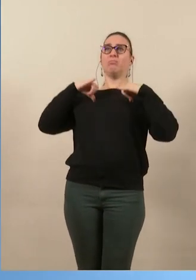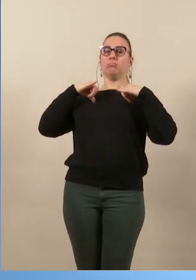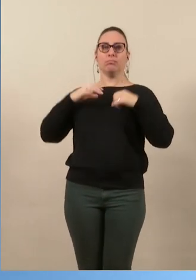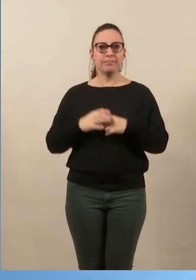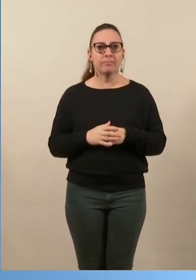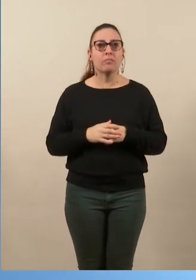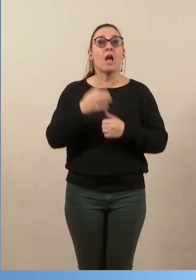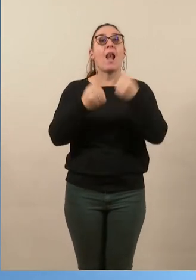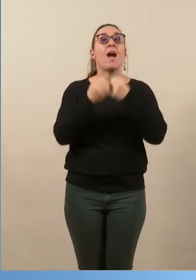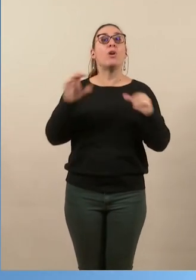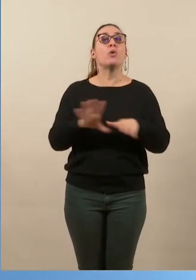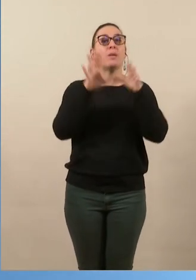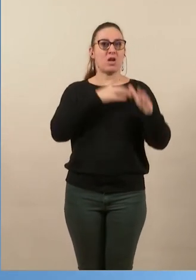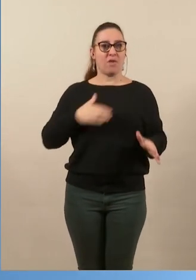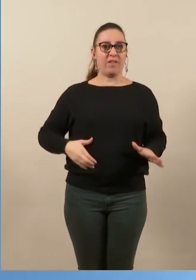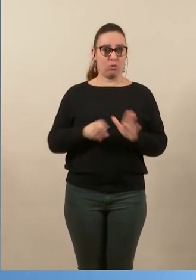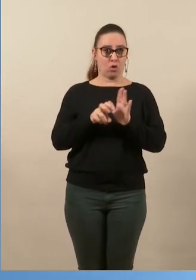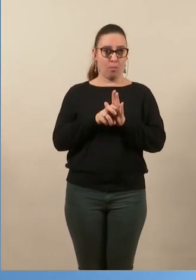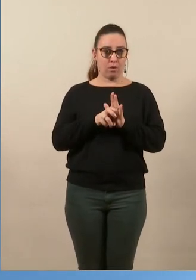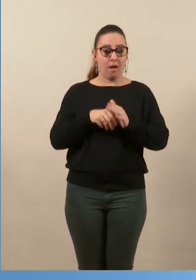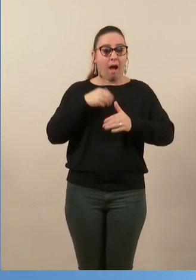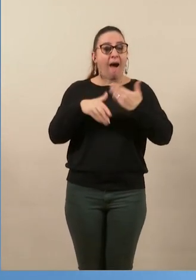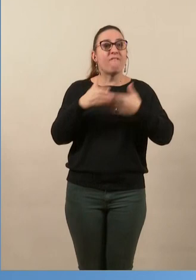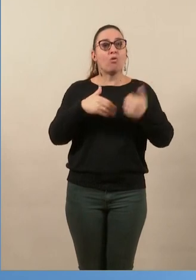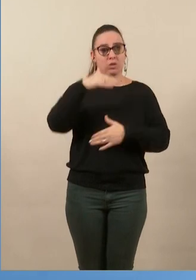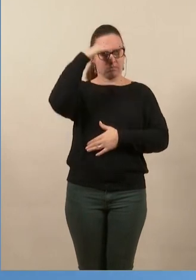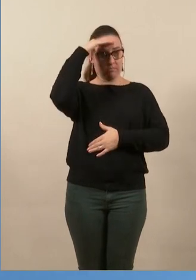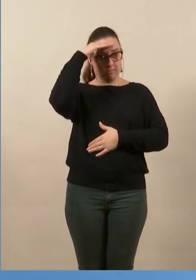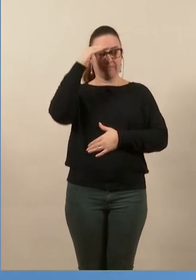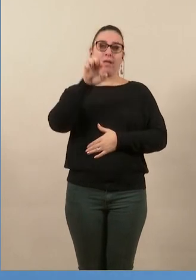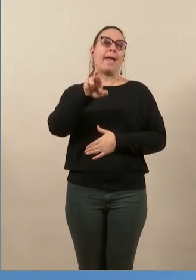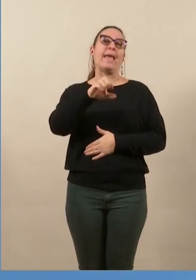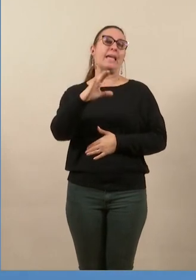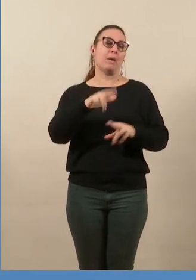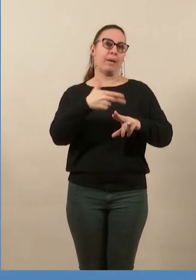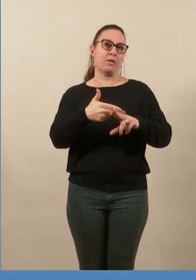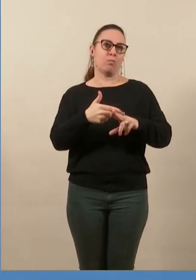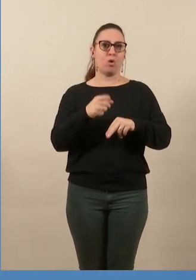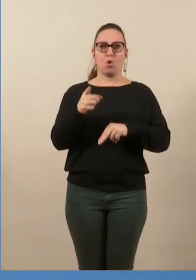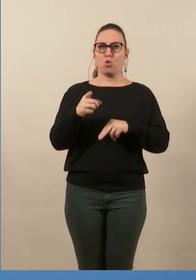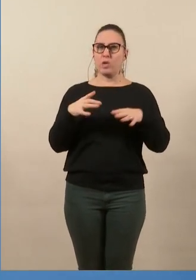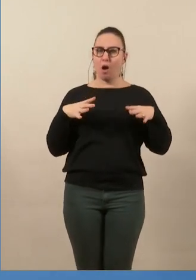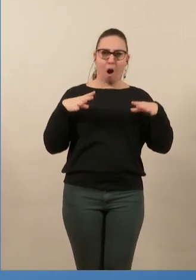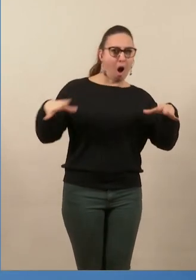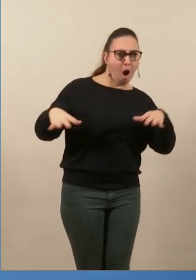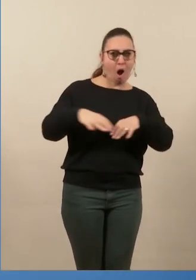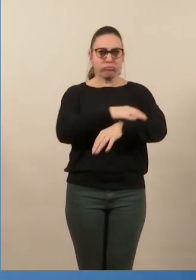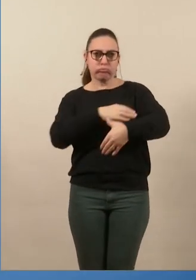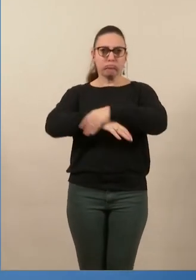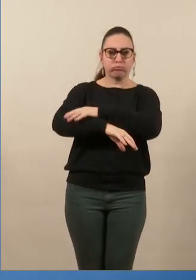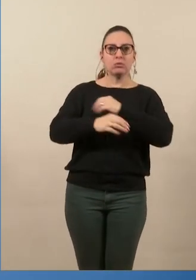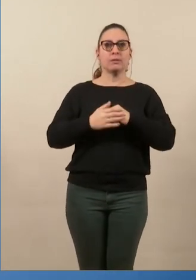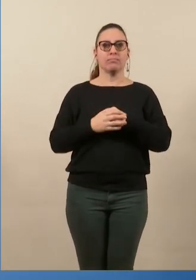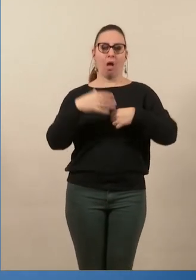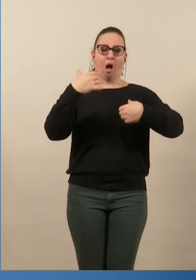de Grenoble pour la faire avancer son conducteur que nous appellerons eric n'a pas lésiné sur les moyens quand il a